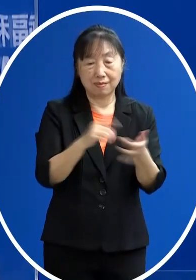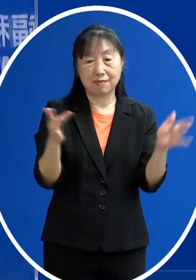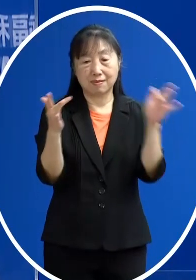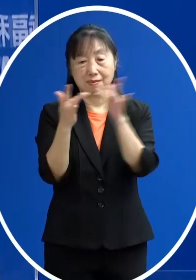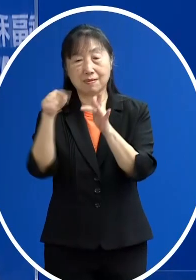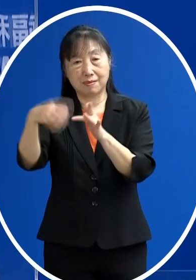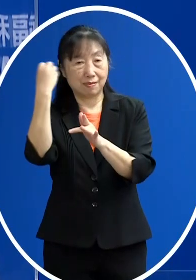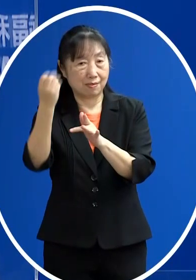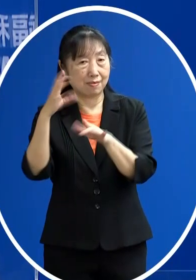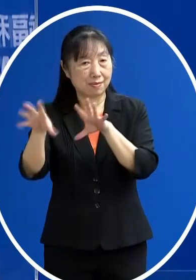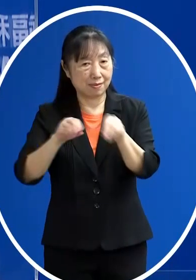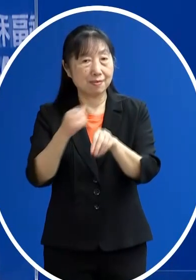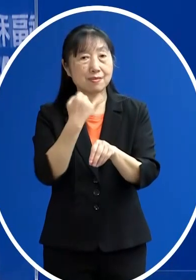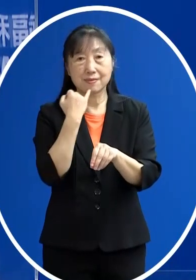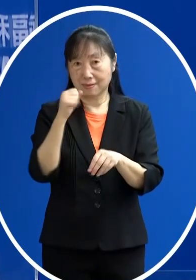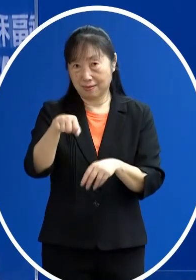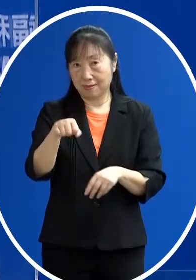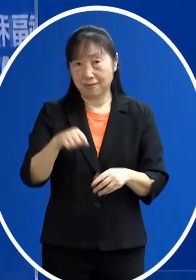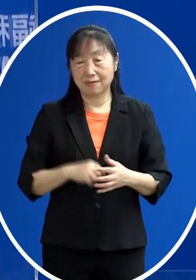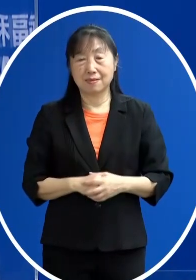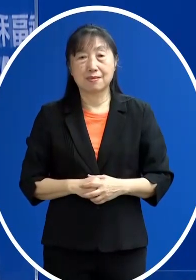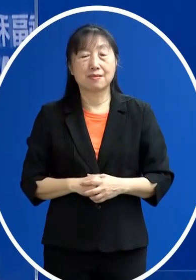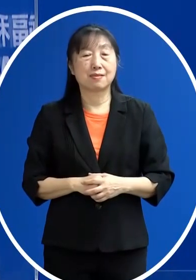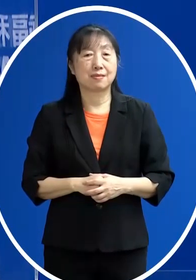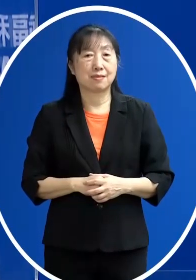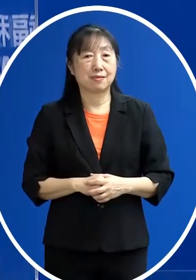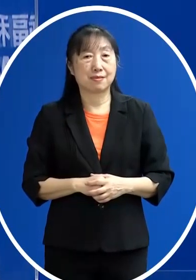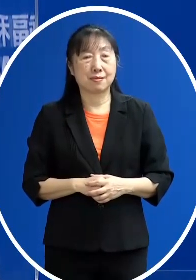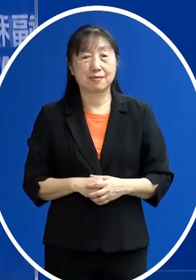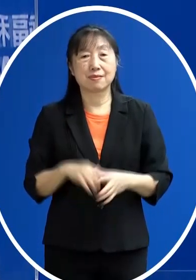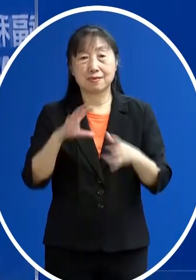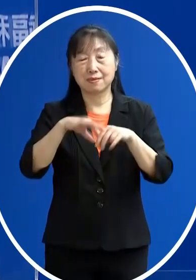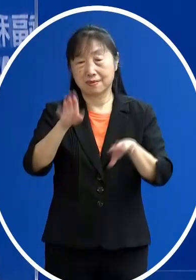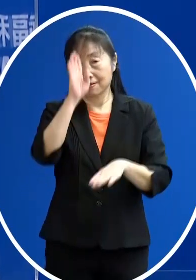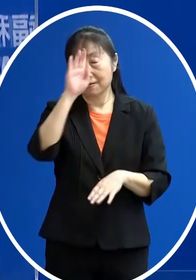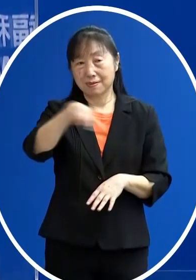个资讯的一个接网页哈，那这边再请各位参考一下。